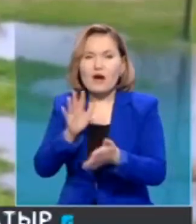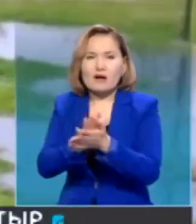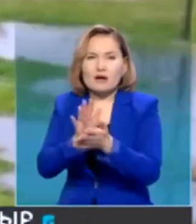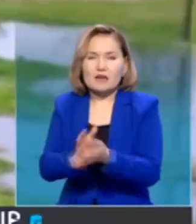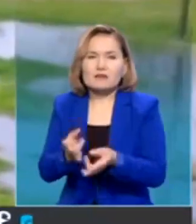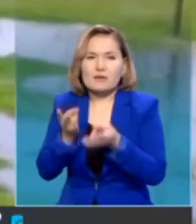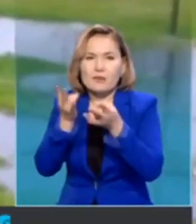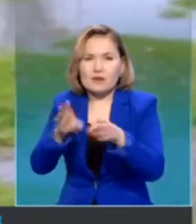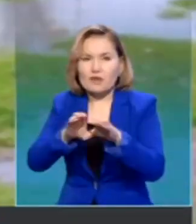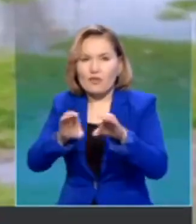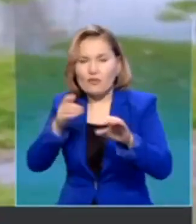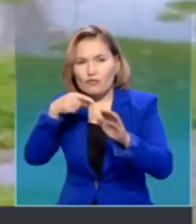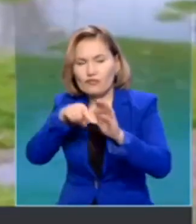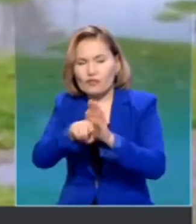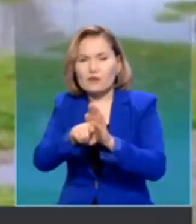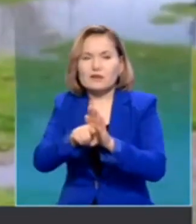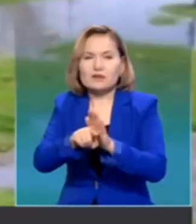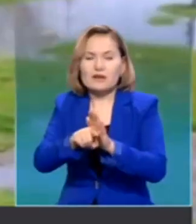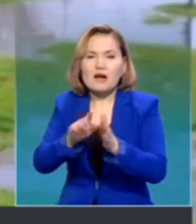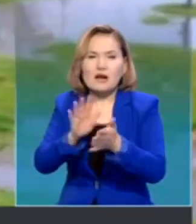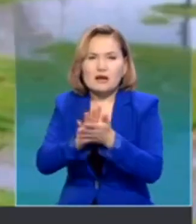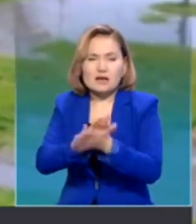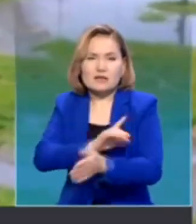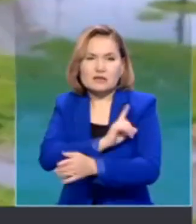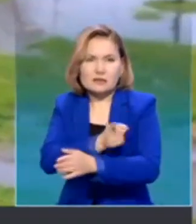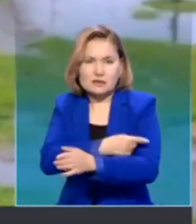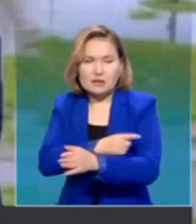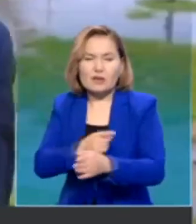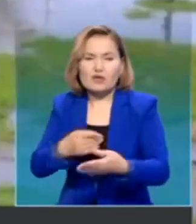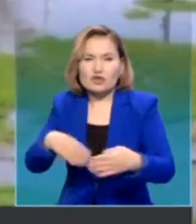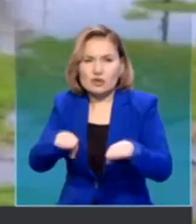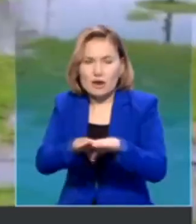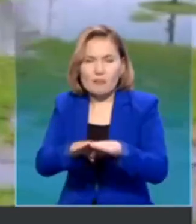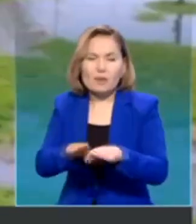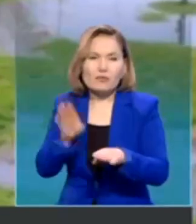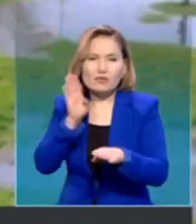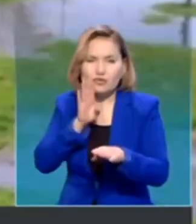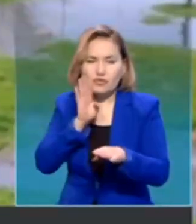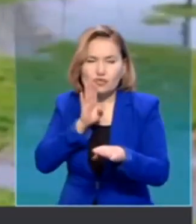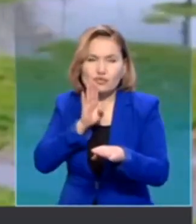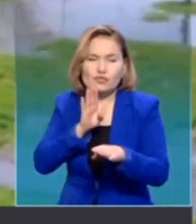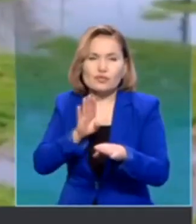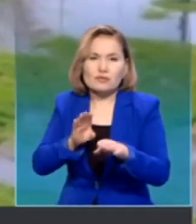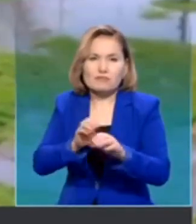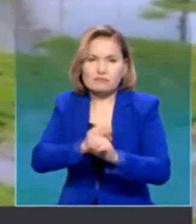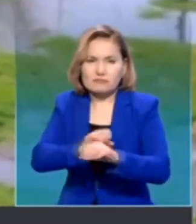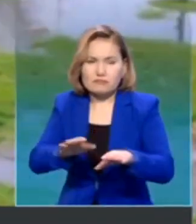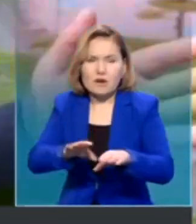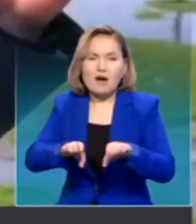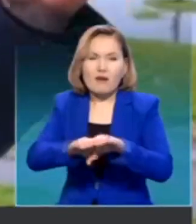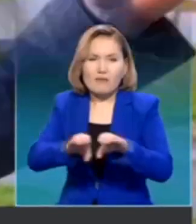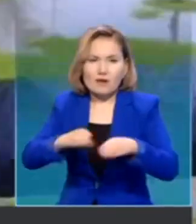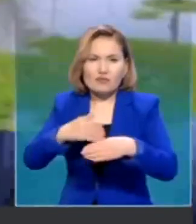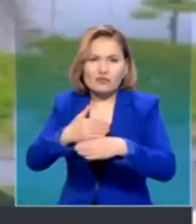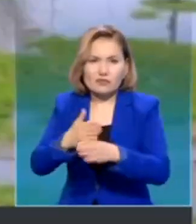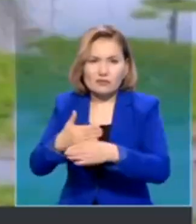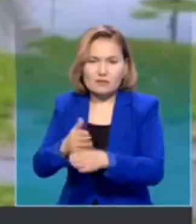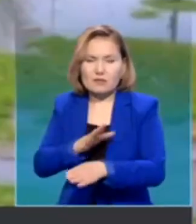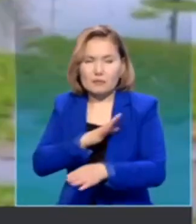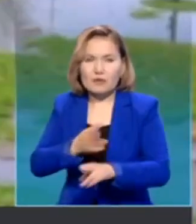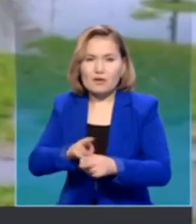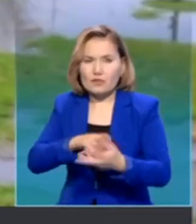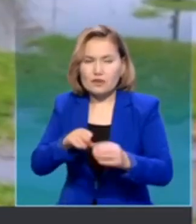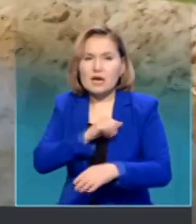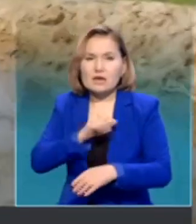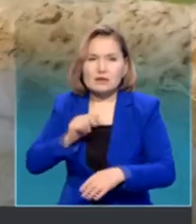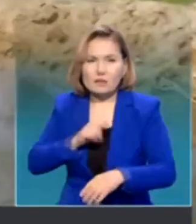бергі причинасын таппай жатырмыз. Ішіне шығып жатқан заттардың бәрін ол айтуға ұят бізге. Оның барлығы тұрғындардан өшірін түсіп жатқан тірлік